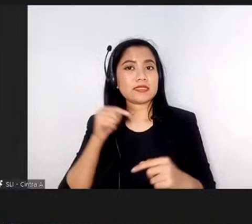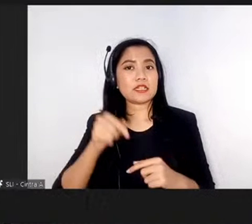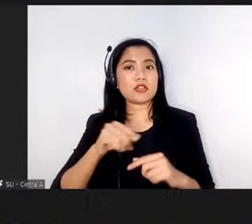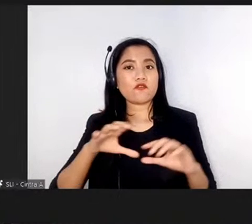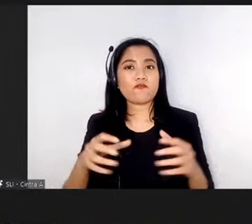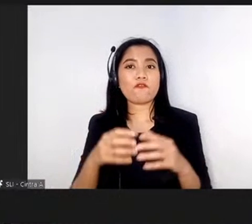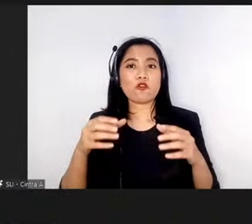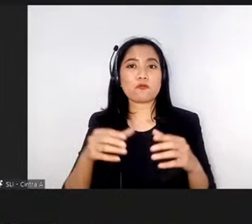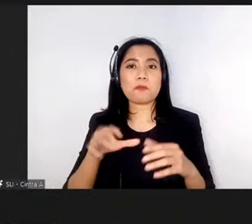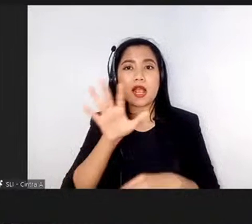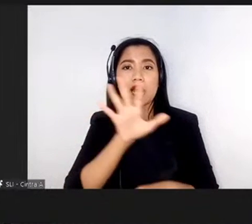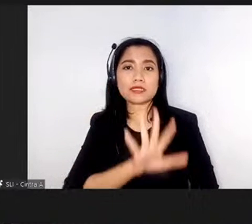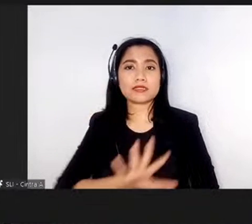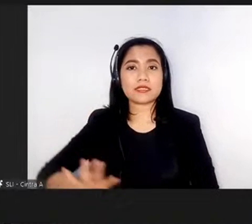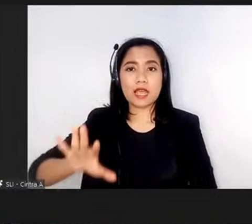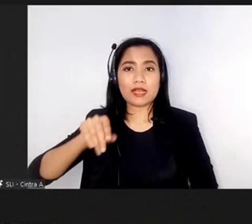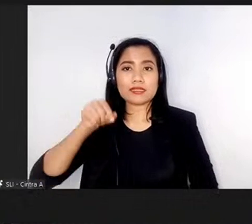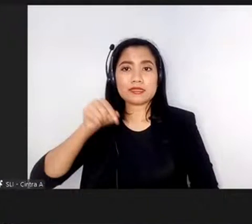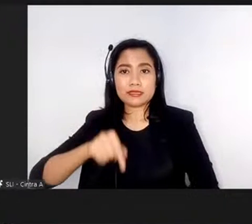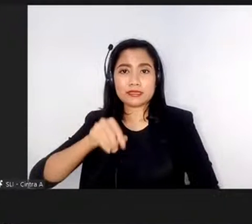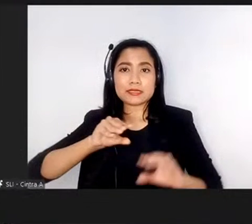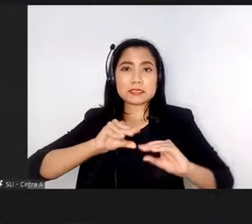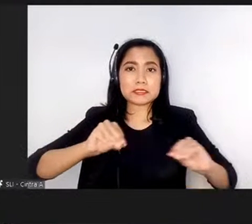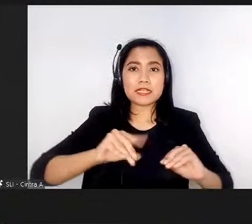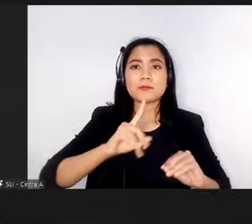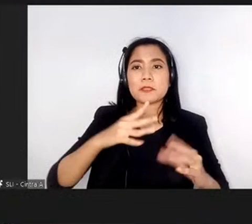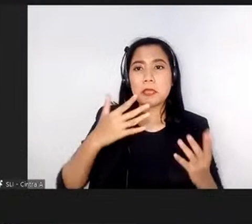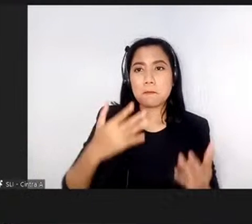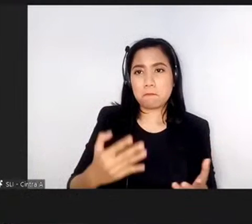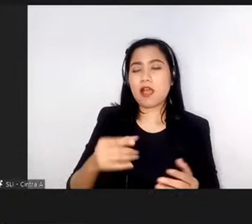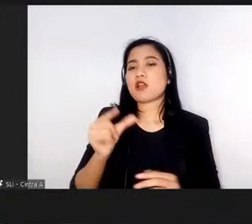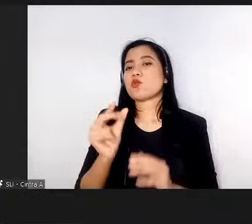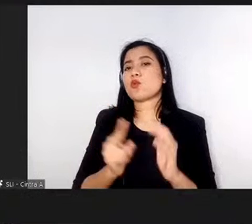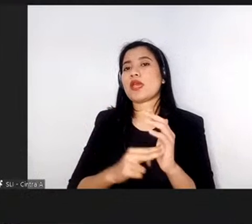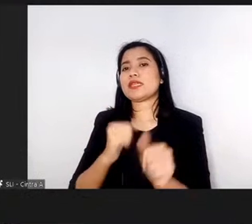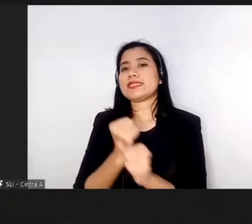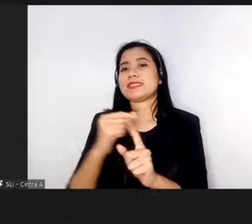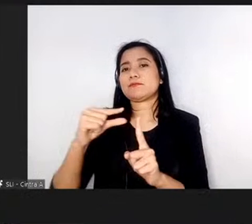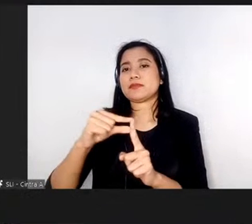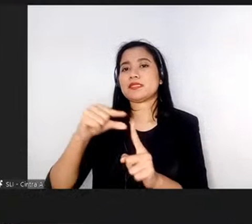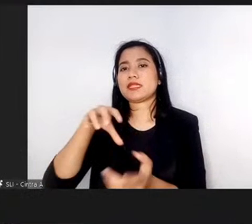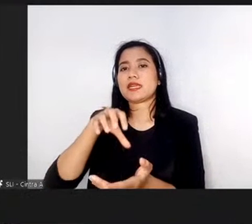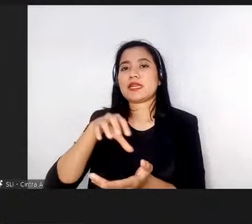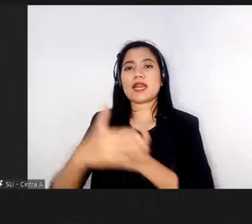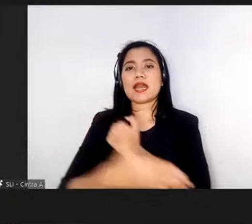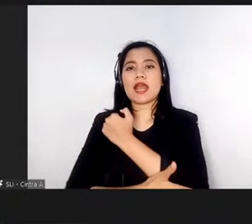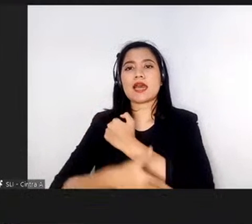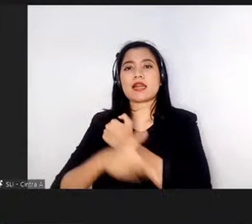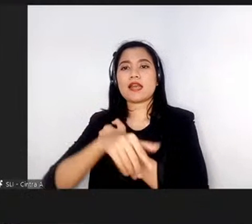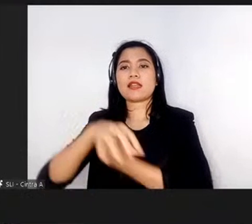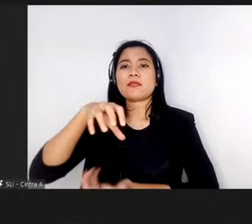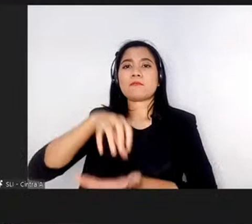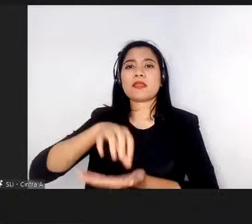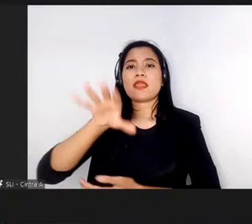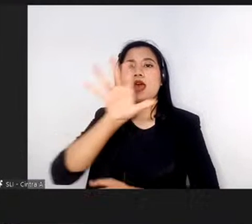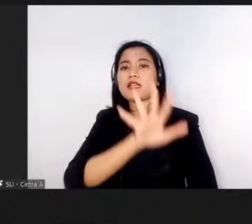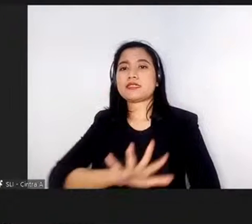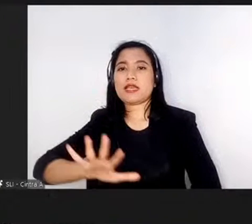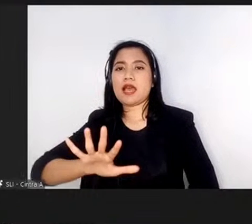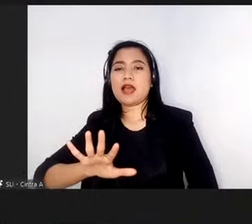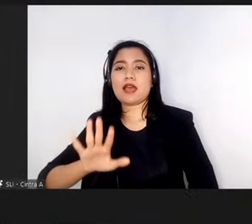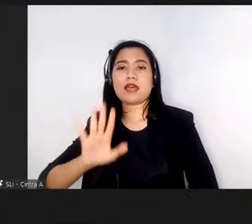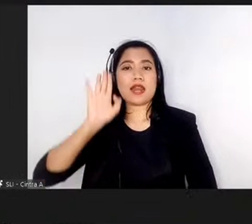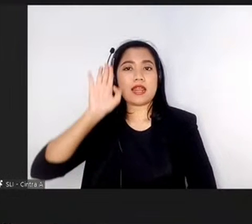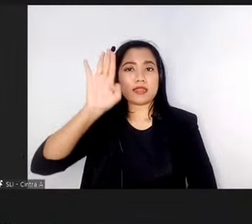bekerja dan mempromosikan pengadopsian unp di negara-negara di kawasan Asia Beliau juga akan memberikan contoh tadi sudah sempat